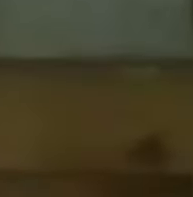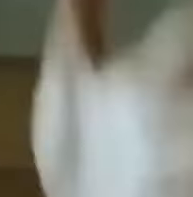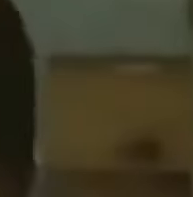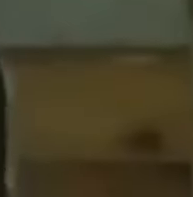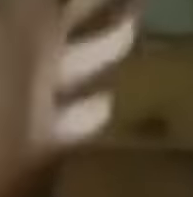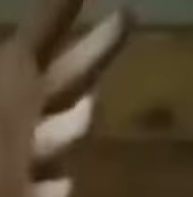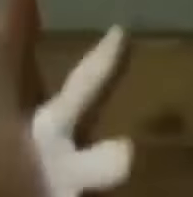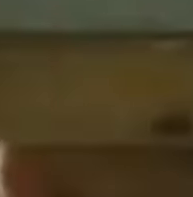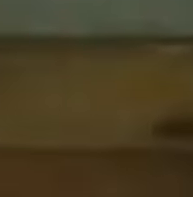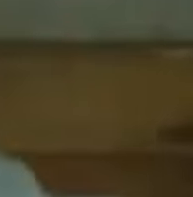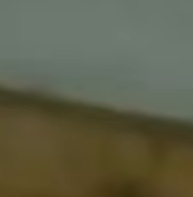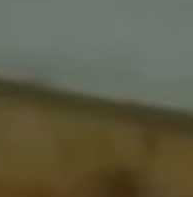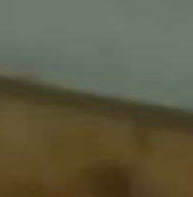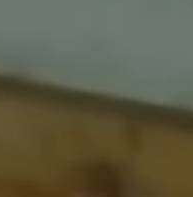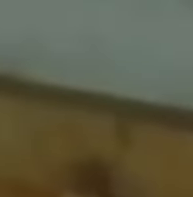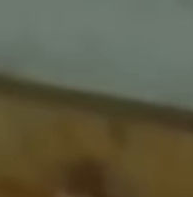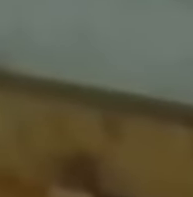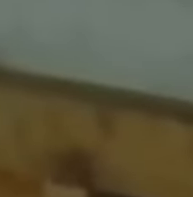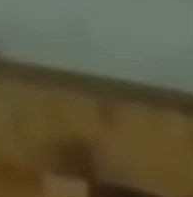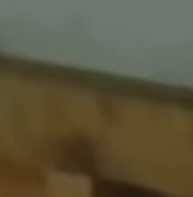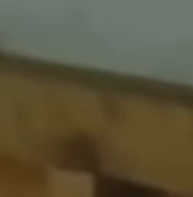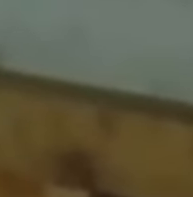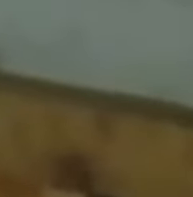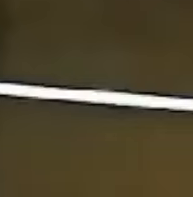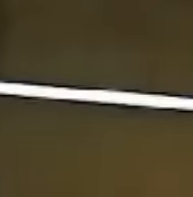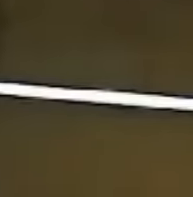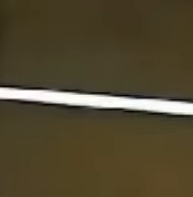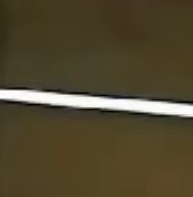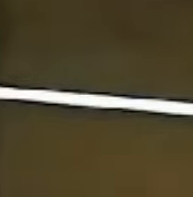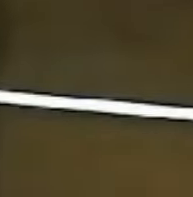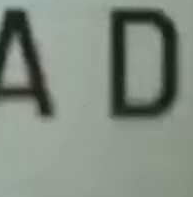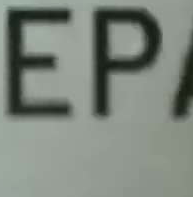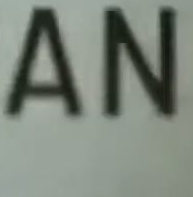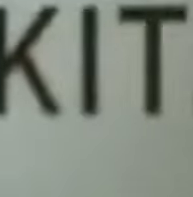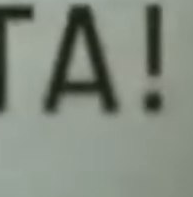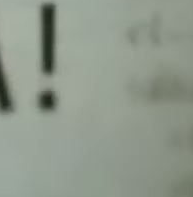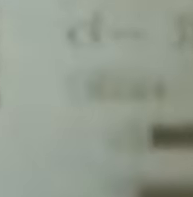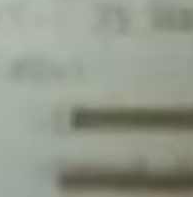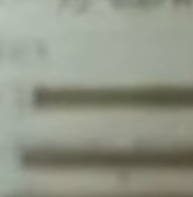doang, bakal ada efeknya gitu. Paling ujung-ujungnya sama aja.